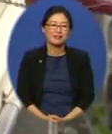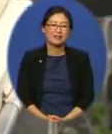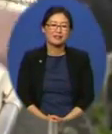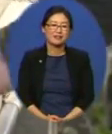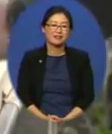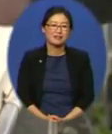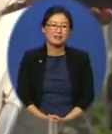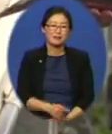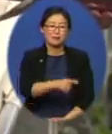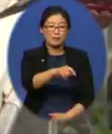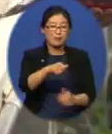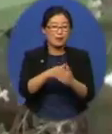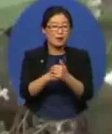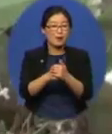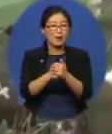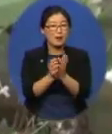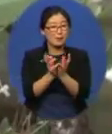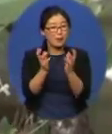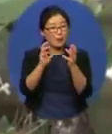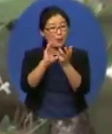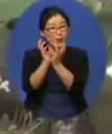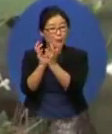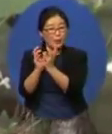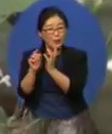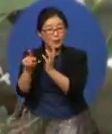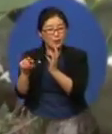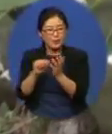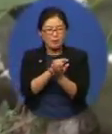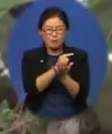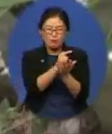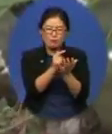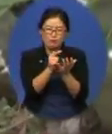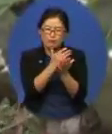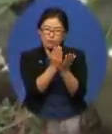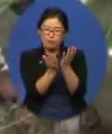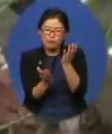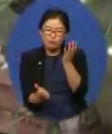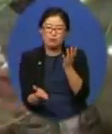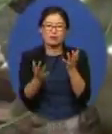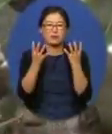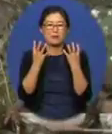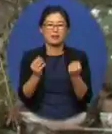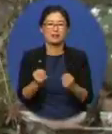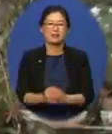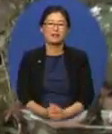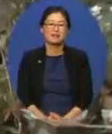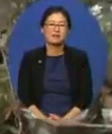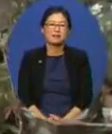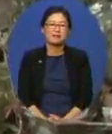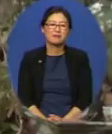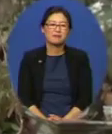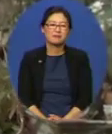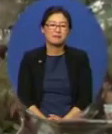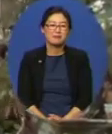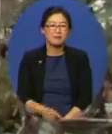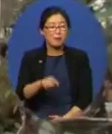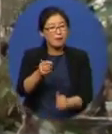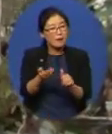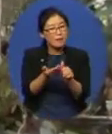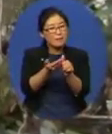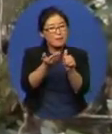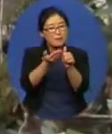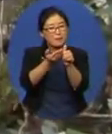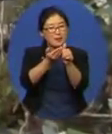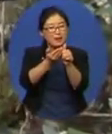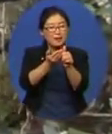소장하고 있는 작품들이 일반인들은 상상할 수 없을 만큼 많이 보유하고 계시는데요. 어떤 목적이